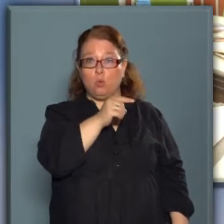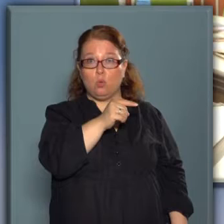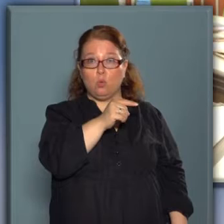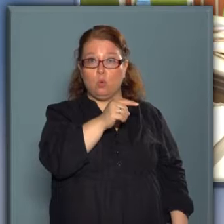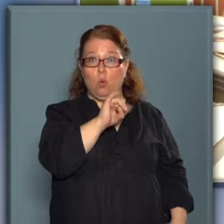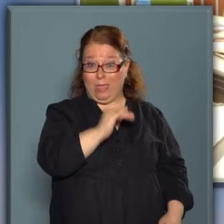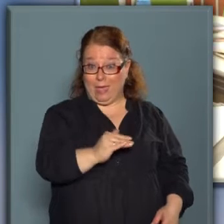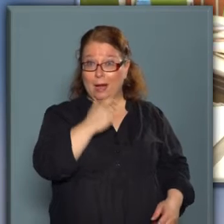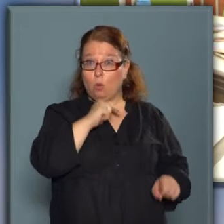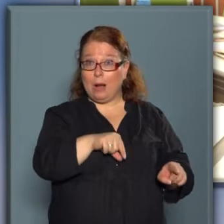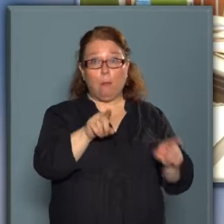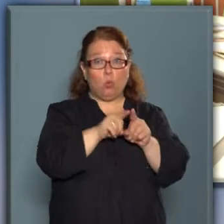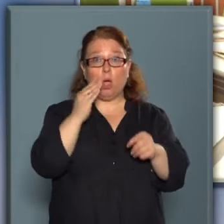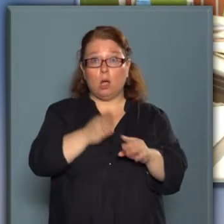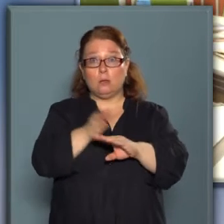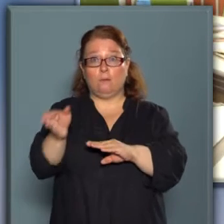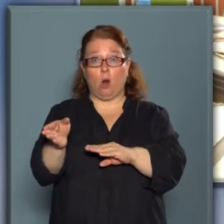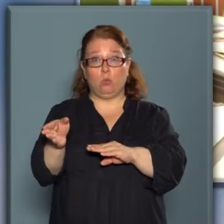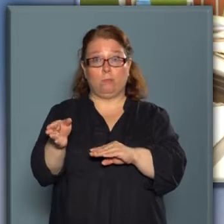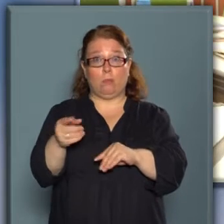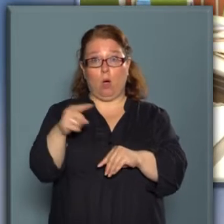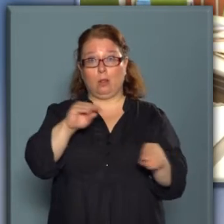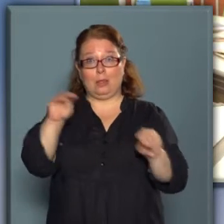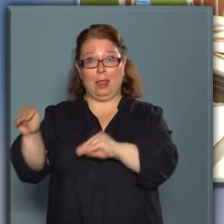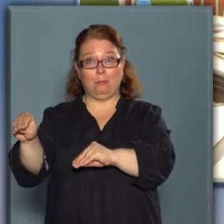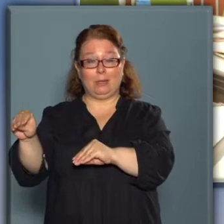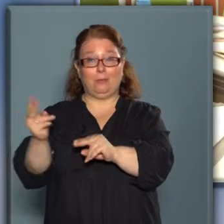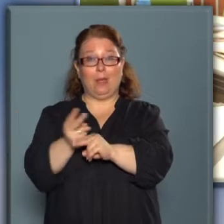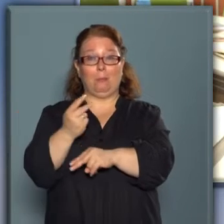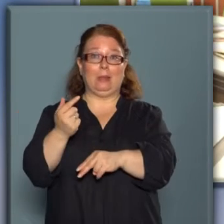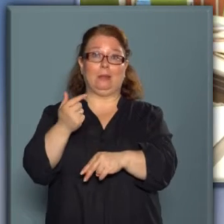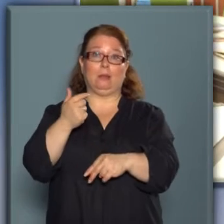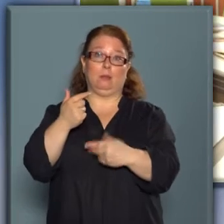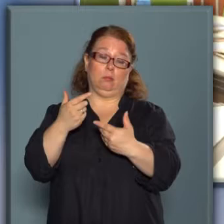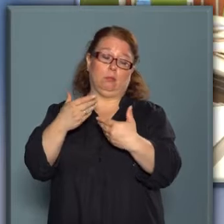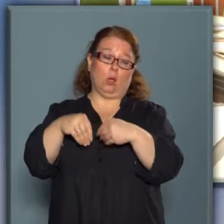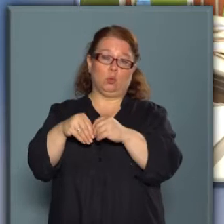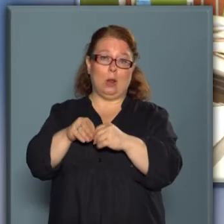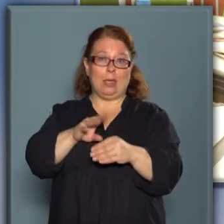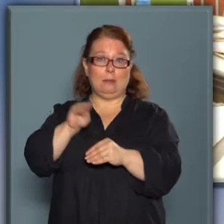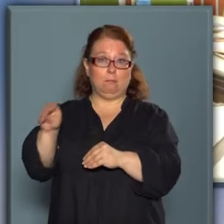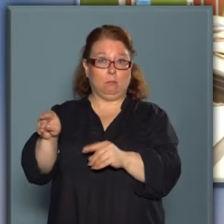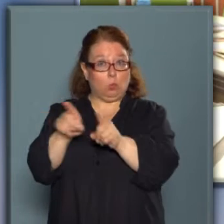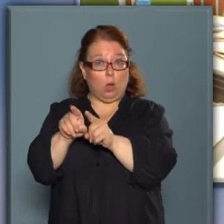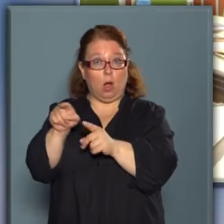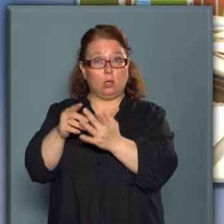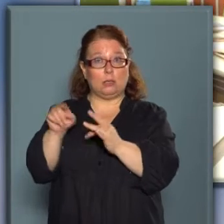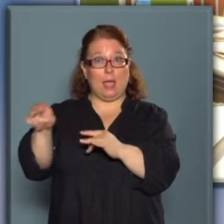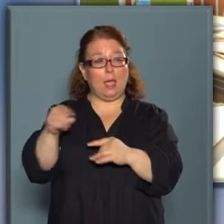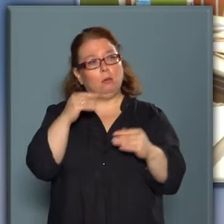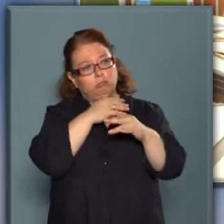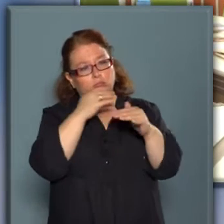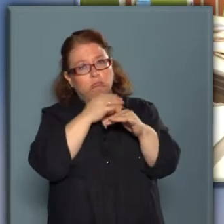is gyerekként ugyanabba a faluba lett kitelepítve, mint az én nagyszüleim. És akkor